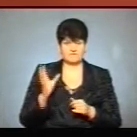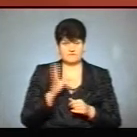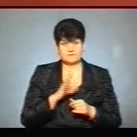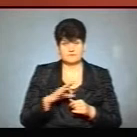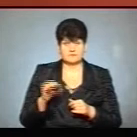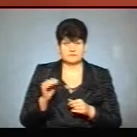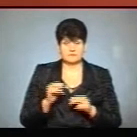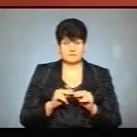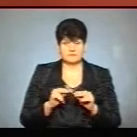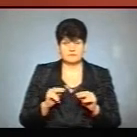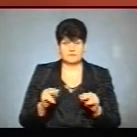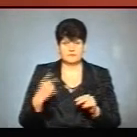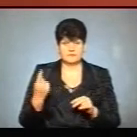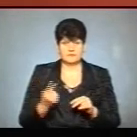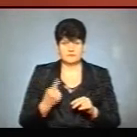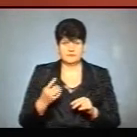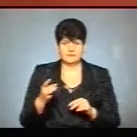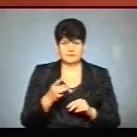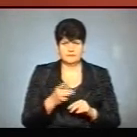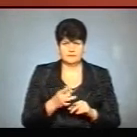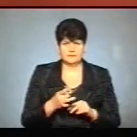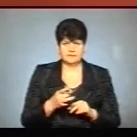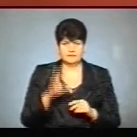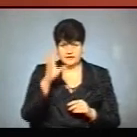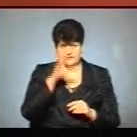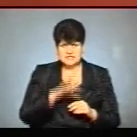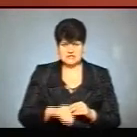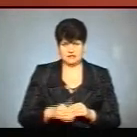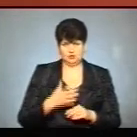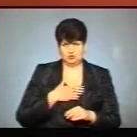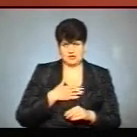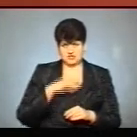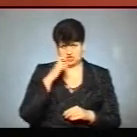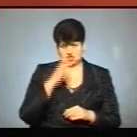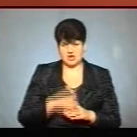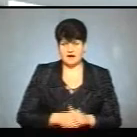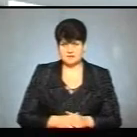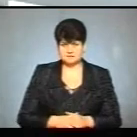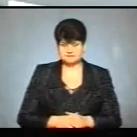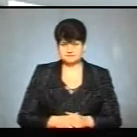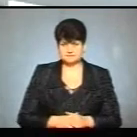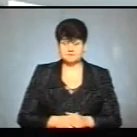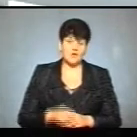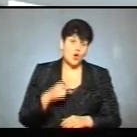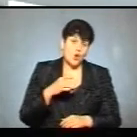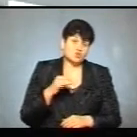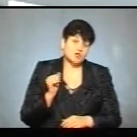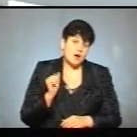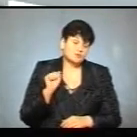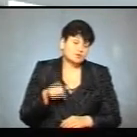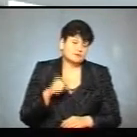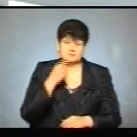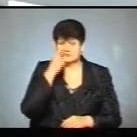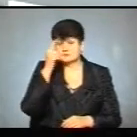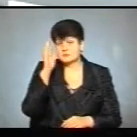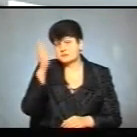вчителями області, району і в цілому нашої держави. Хоча, можливо, на далеку перспективу